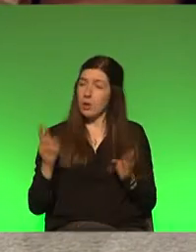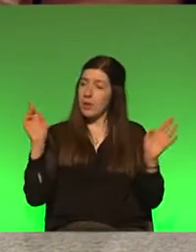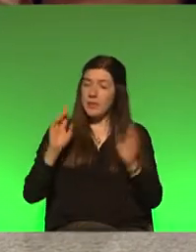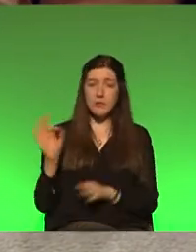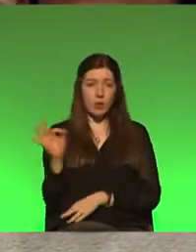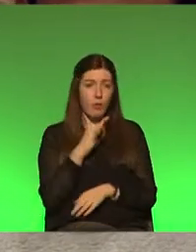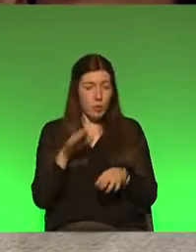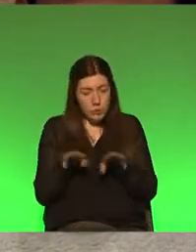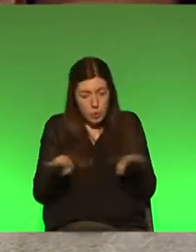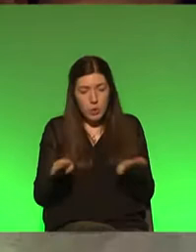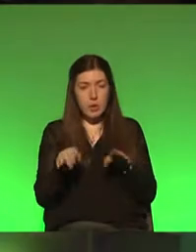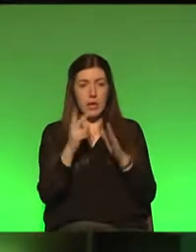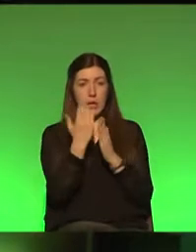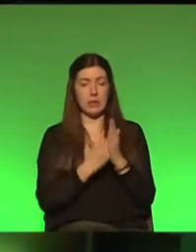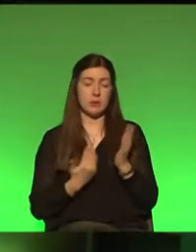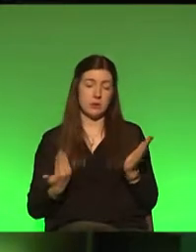unsere Grundrechte.